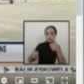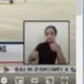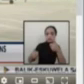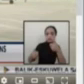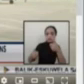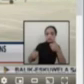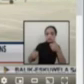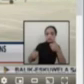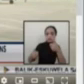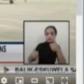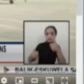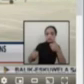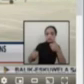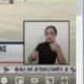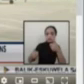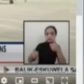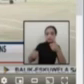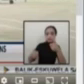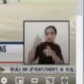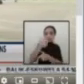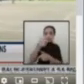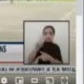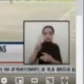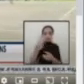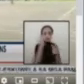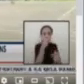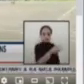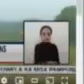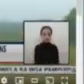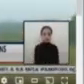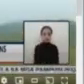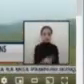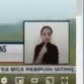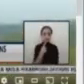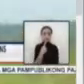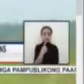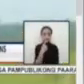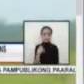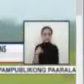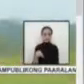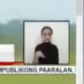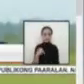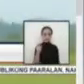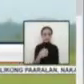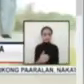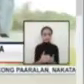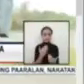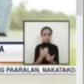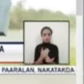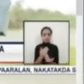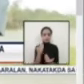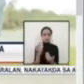mga kababayan, partikular dyan po sa Cagayan. Lihim, dapat madaliin na ang paggawa ng mga pasilidad sa mga EDCA